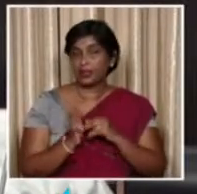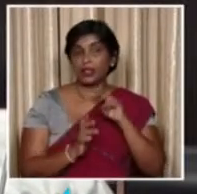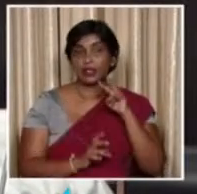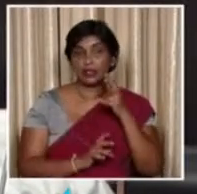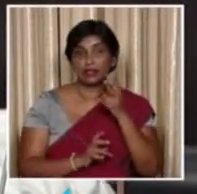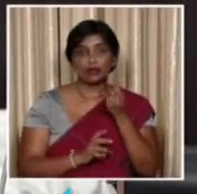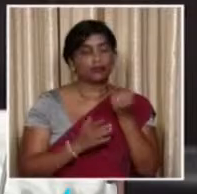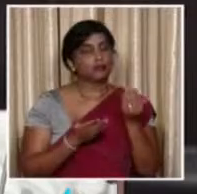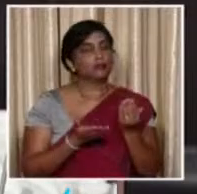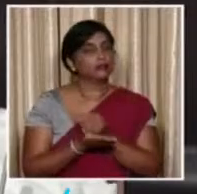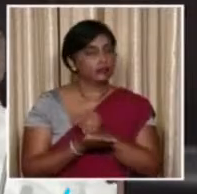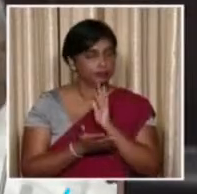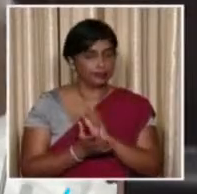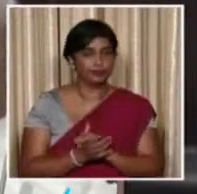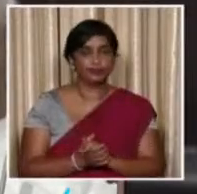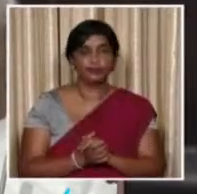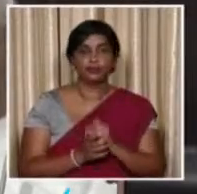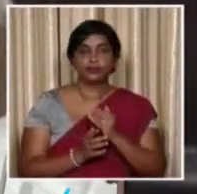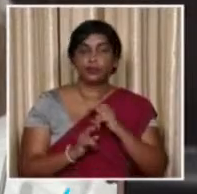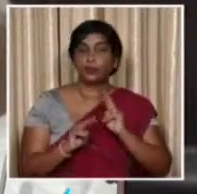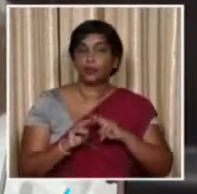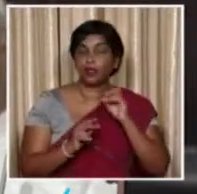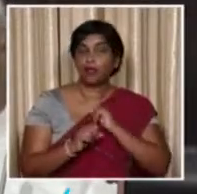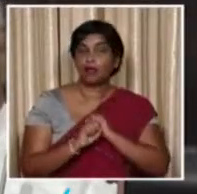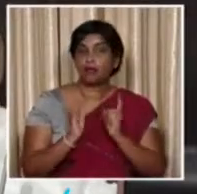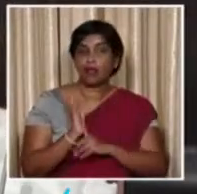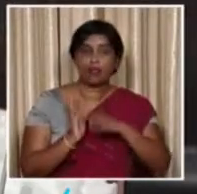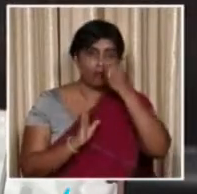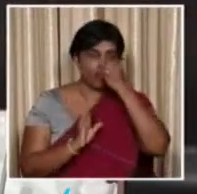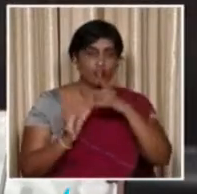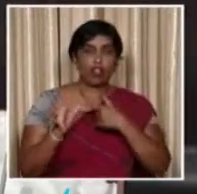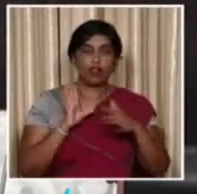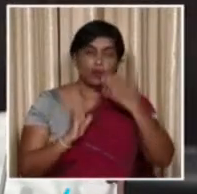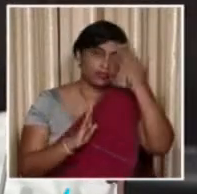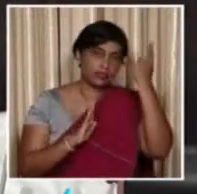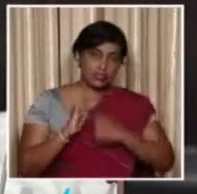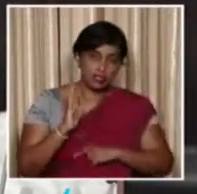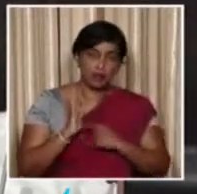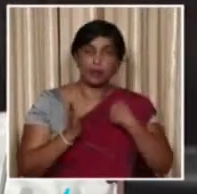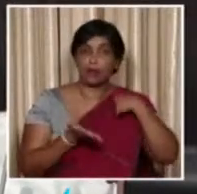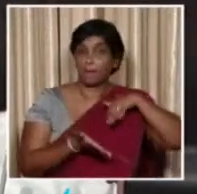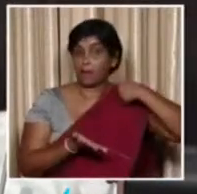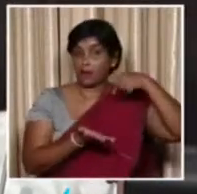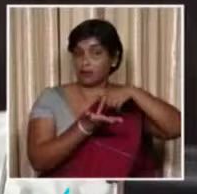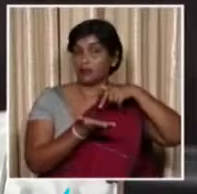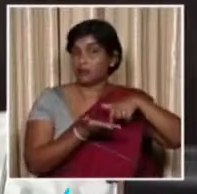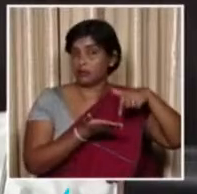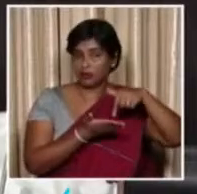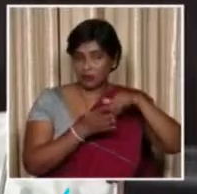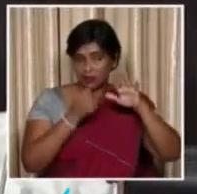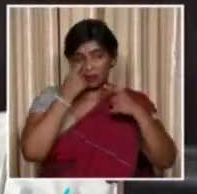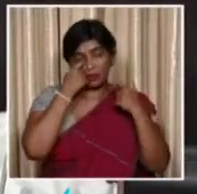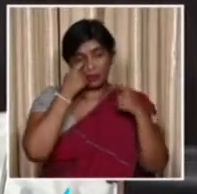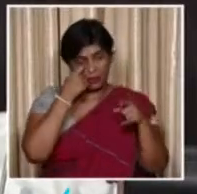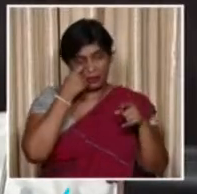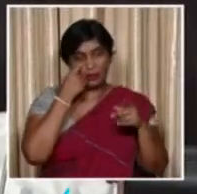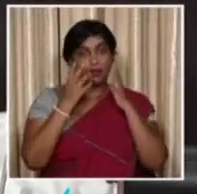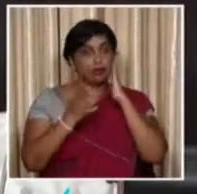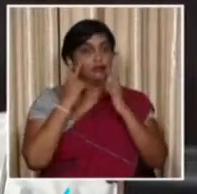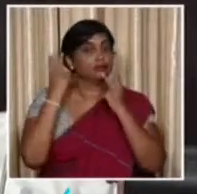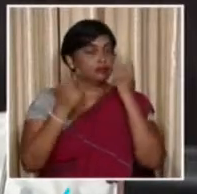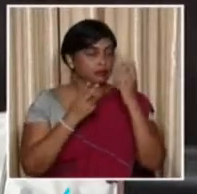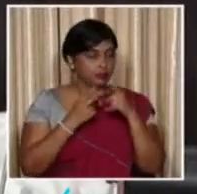200ක ප්‍රතිපාදන වෙන් කරනවා. පිටකොටුව ගාල්ල මාතර අනුරාධපුර යාපනය වැනි මහනගර ආශ්‍රිත සහ